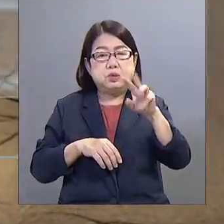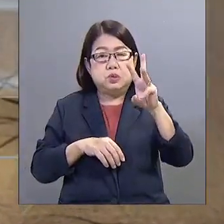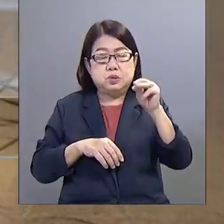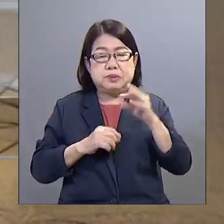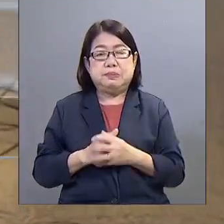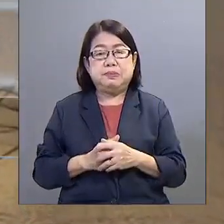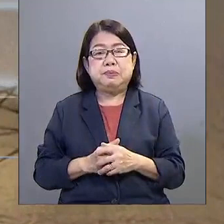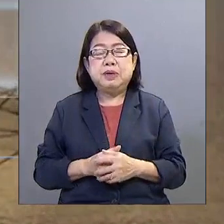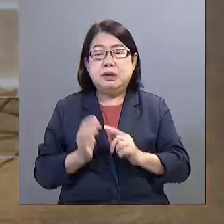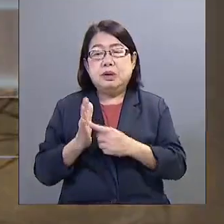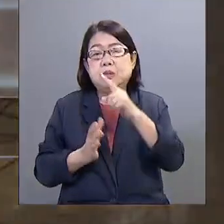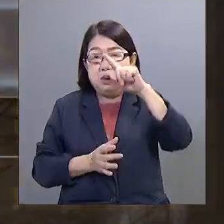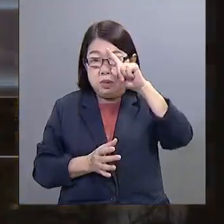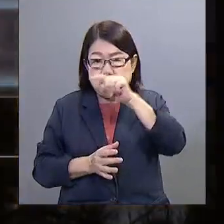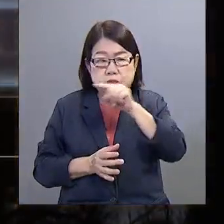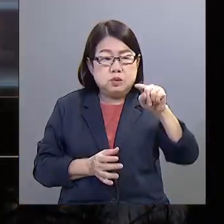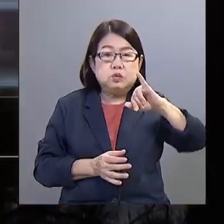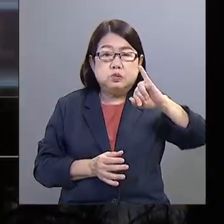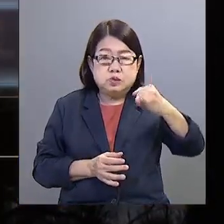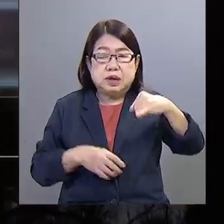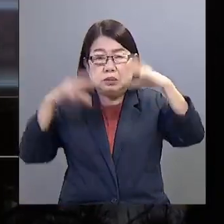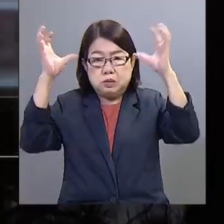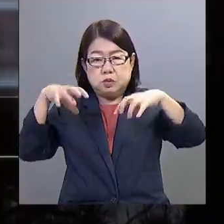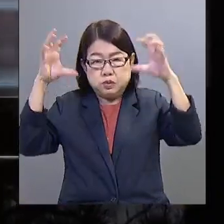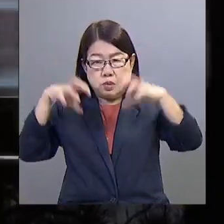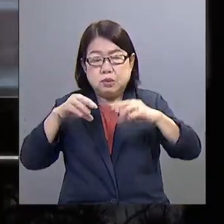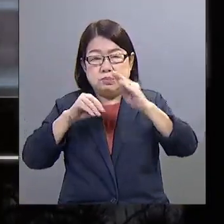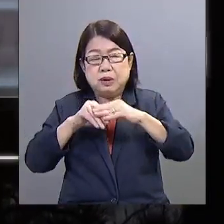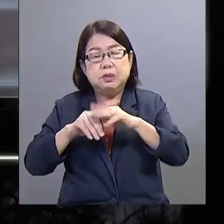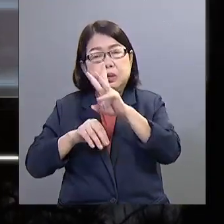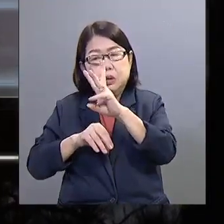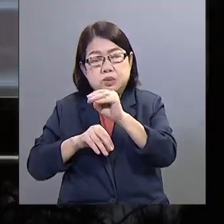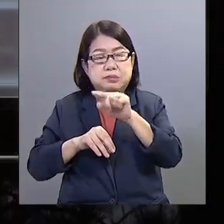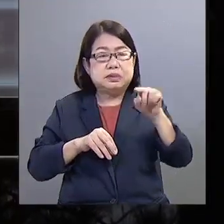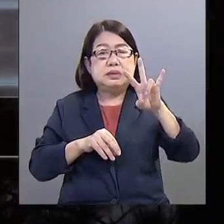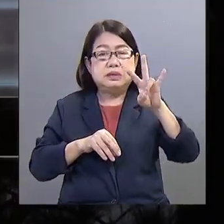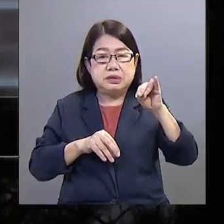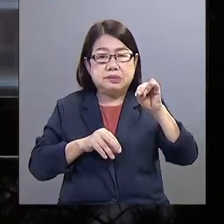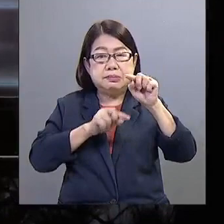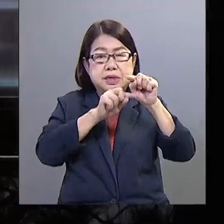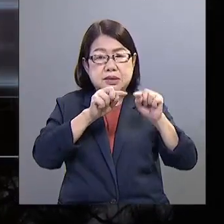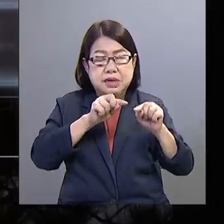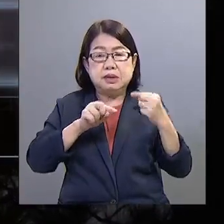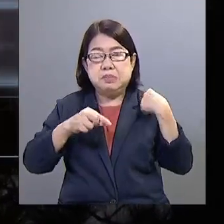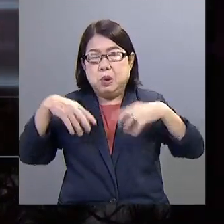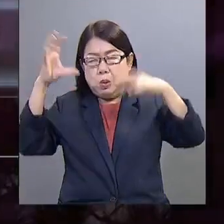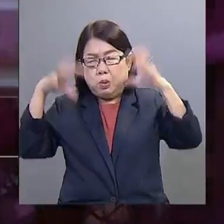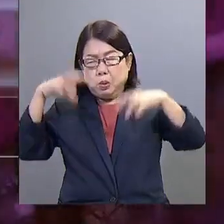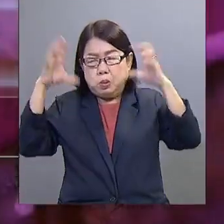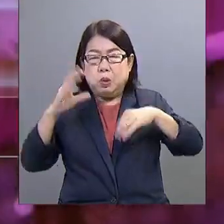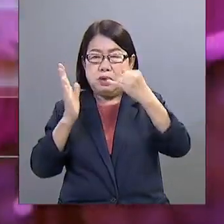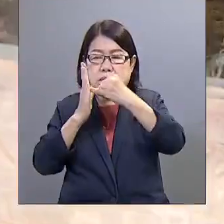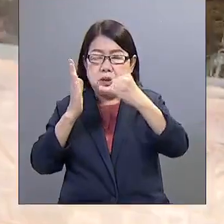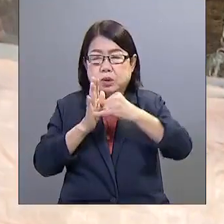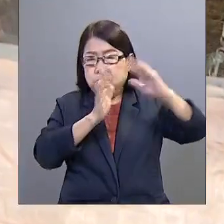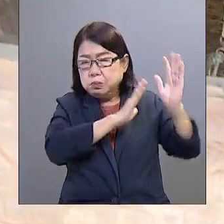ี่โยใชวงตั้แต่วนเสารถึวันจรยนี้จะมฝนฟาขนองเพิ่มมากขึ้น 60-70%องพ้นที่และมฝนตกหนกแ่งแ่งกัมรมก